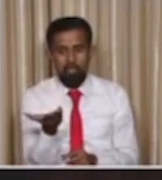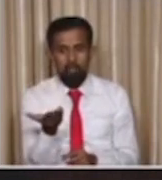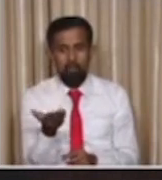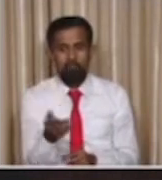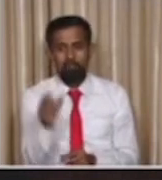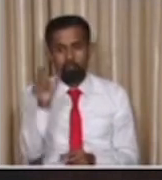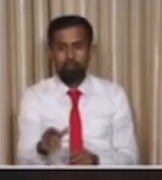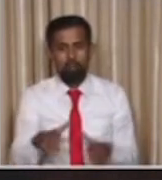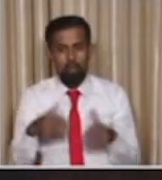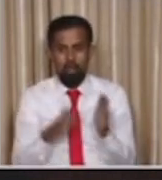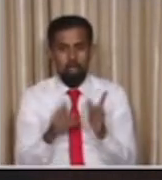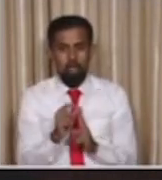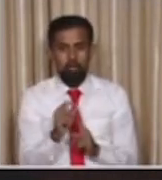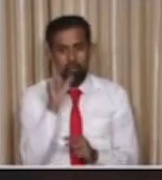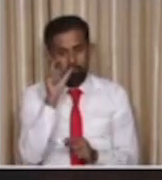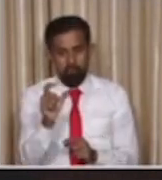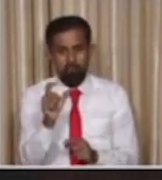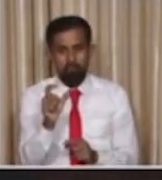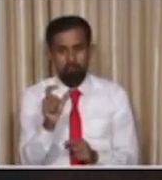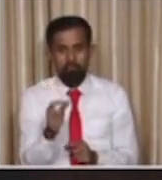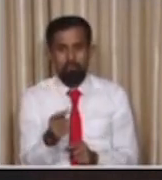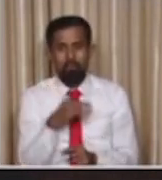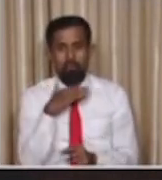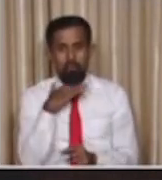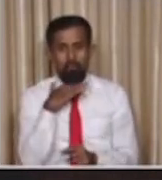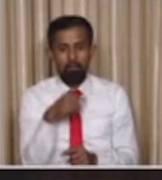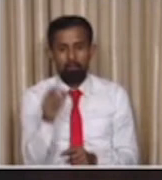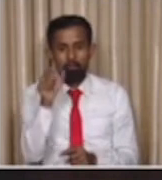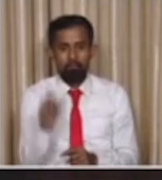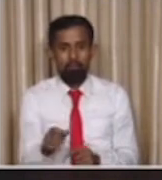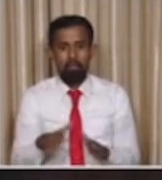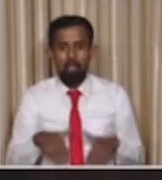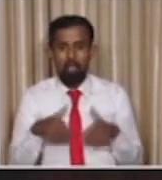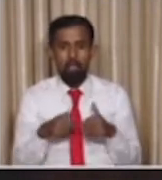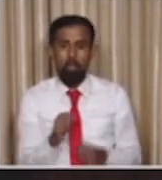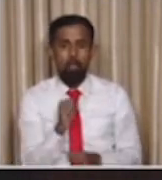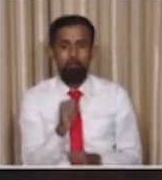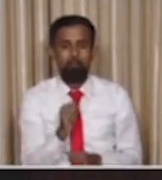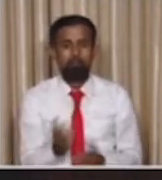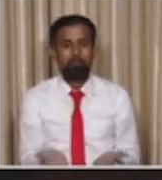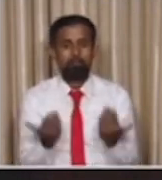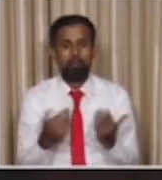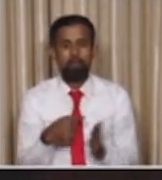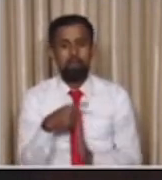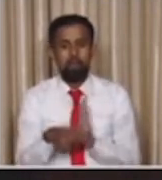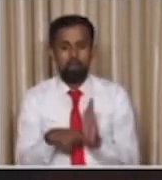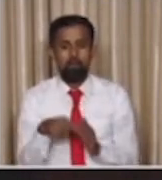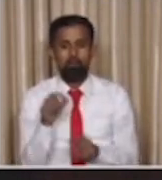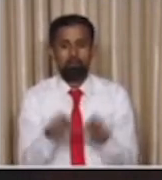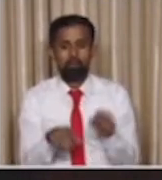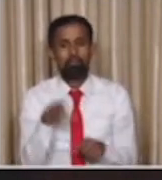වගේ මිනිහෙකුට සෞඛ්‍ය අමාත්‍යකම බලාගෙන ඉන්න සෞඛ්‍ය අමාත්‍යාවක් ගන්න කෙලාලන මිනිහෙක් සෞඛ්‍ය කොහොමද කරන්න කියලා රටේ